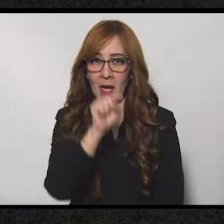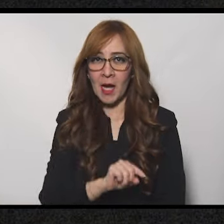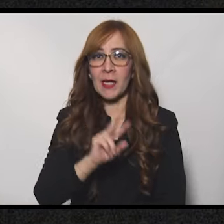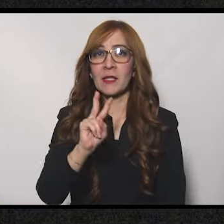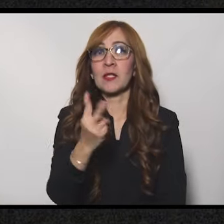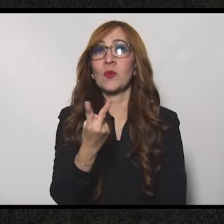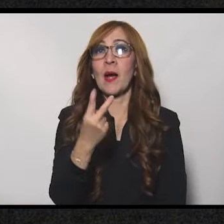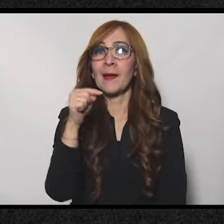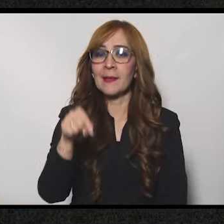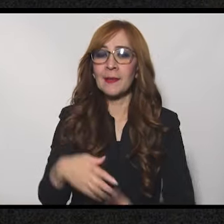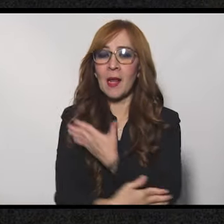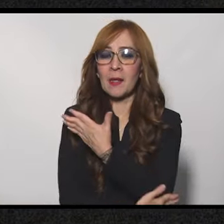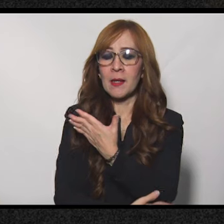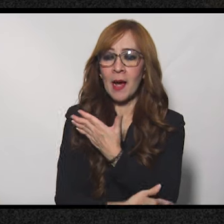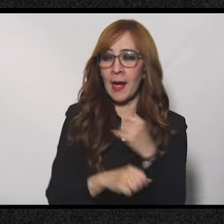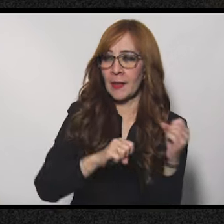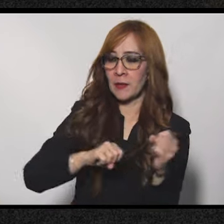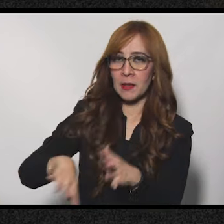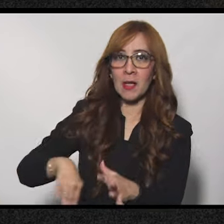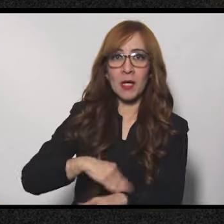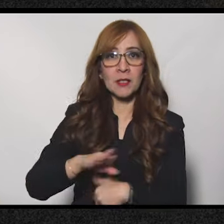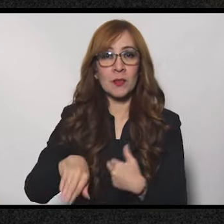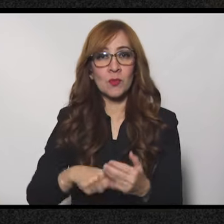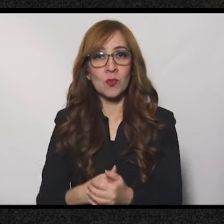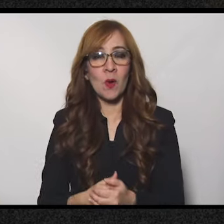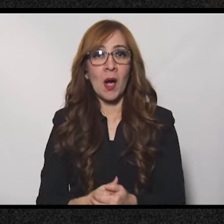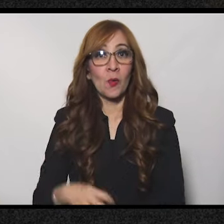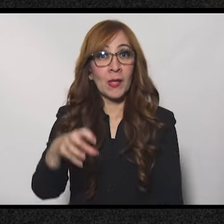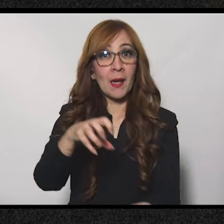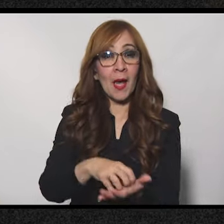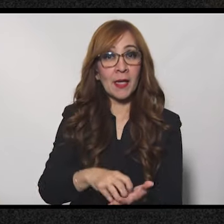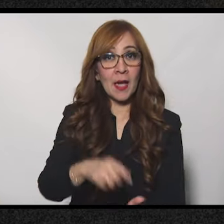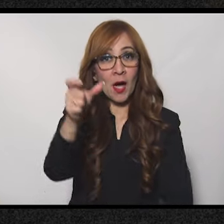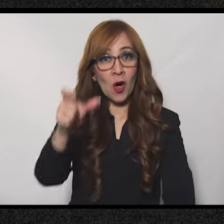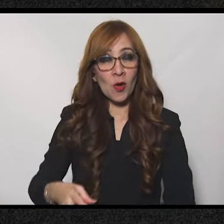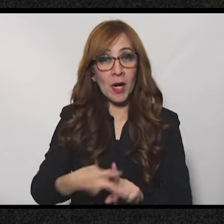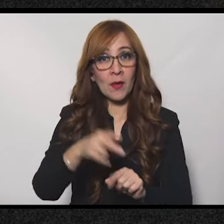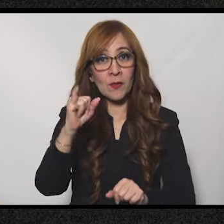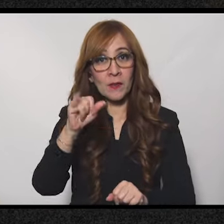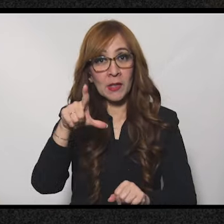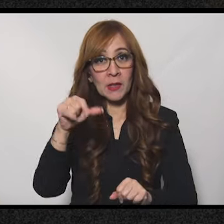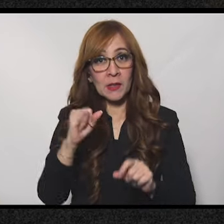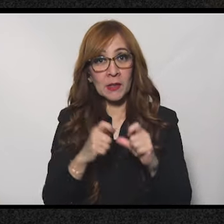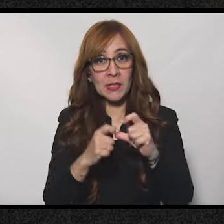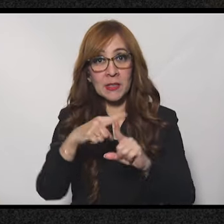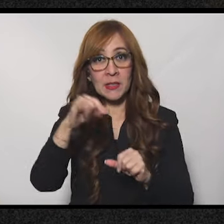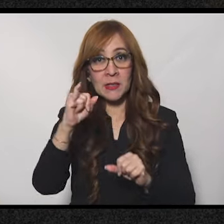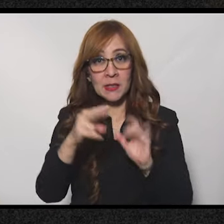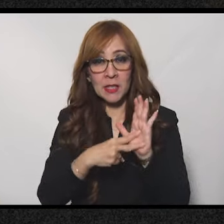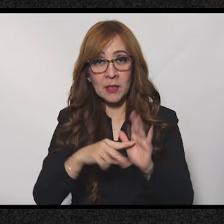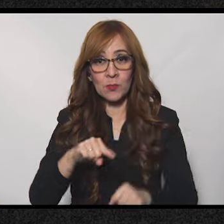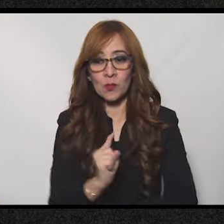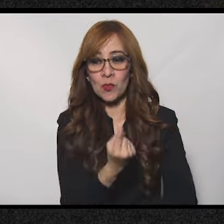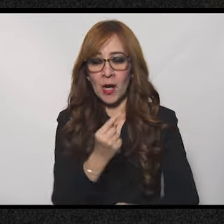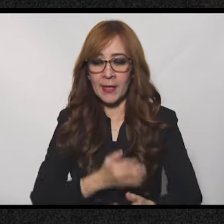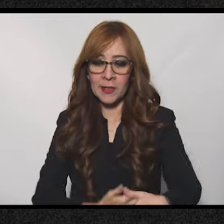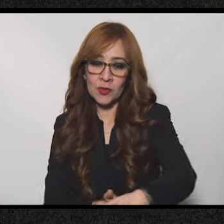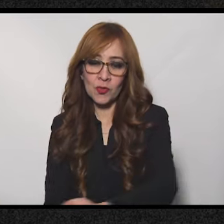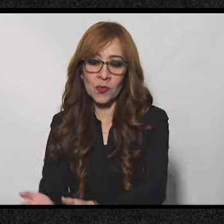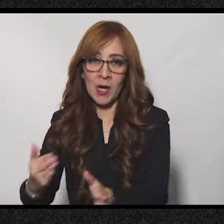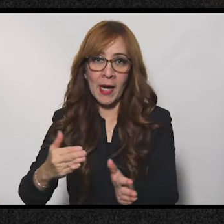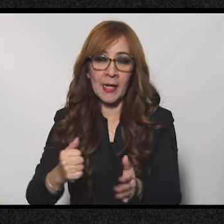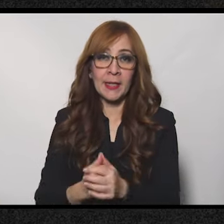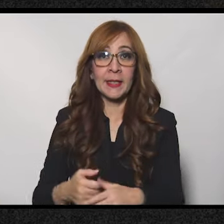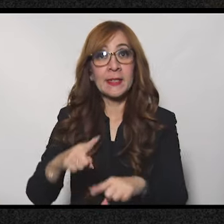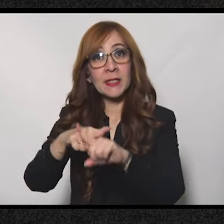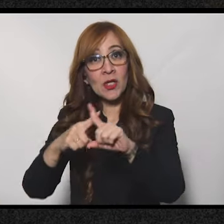yang tertinggal. Segenap wilayah orang Filistin dan seluruh negeri orang Gesur. Mulai dari sungai Sihor di sebelah